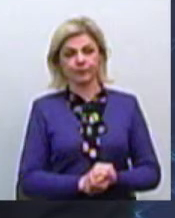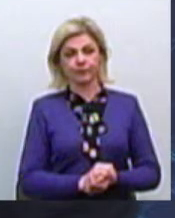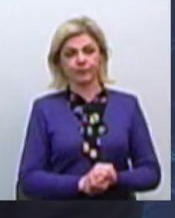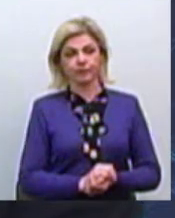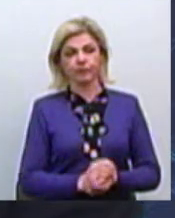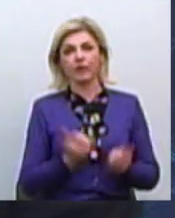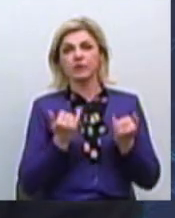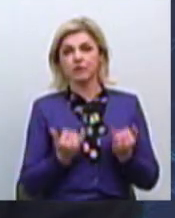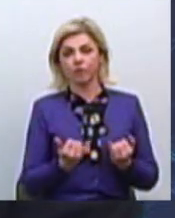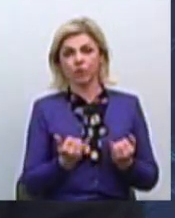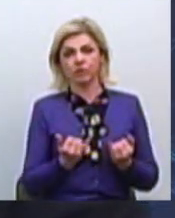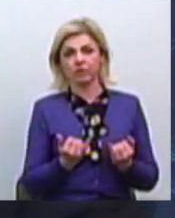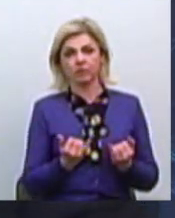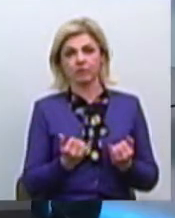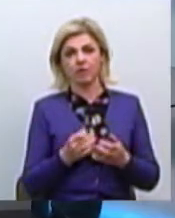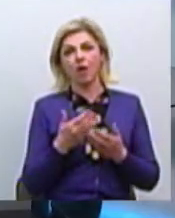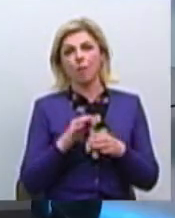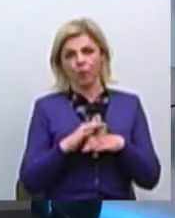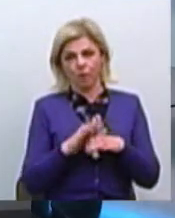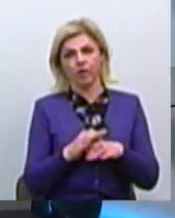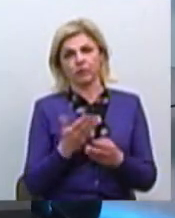було проведено